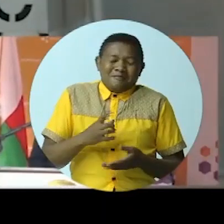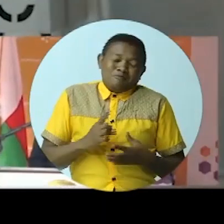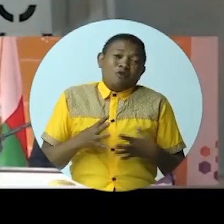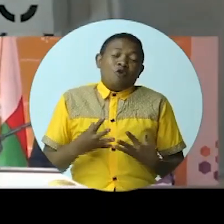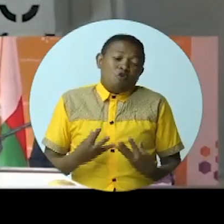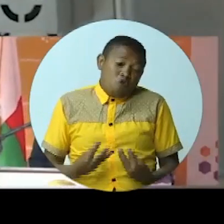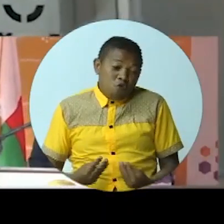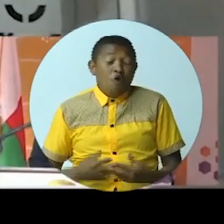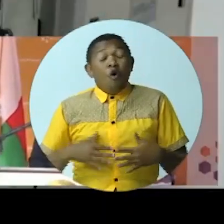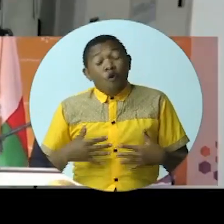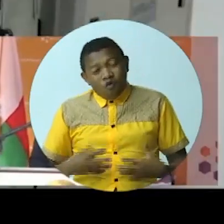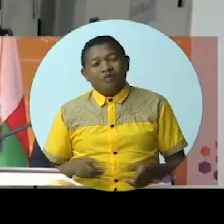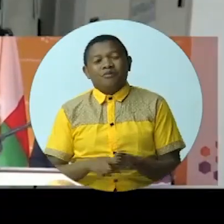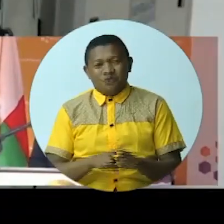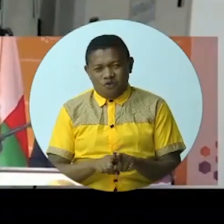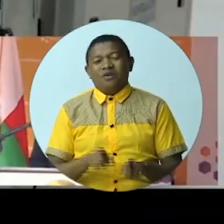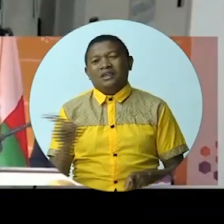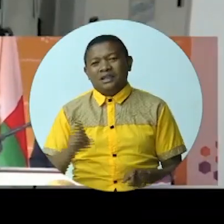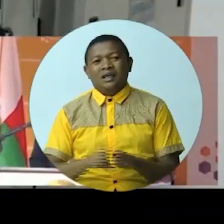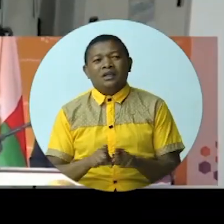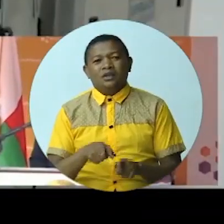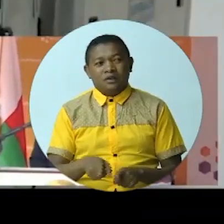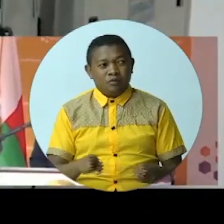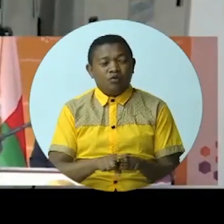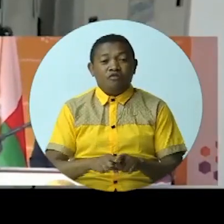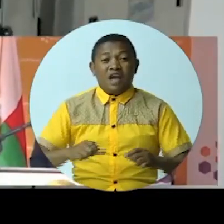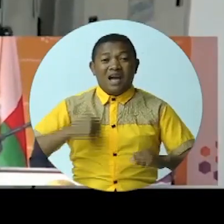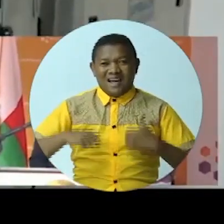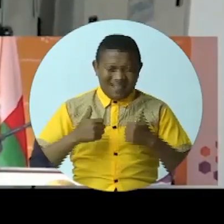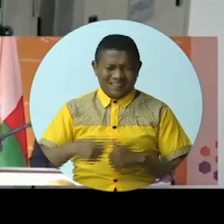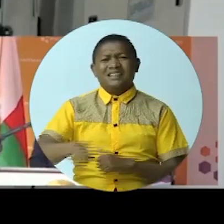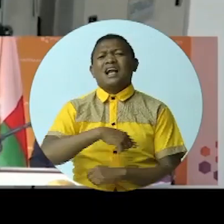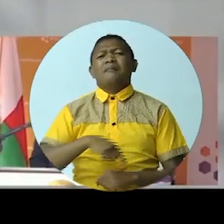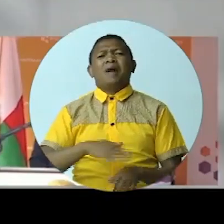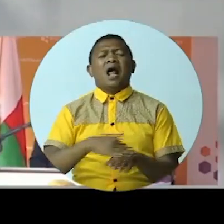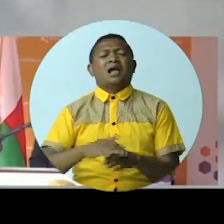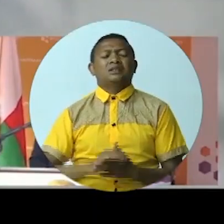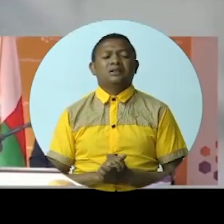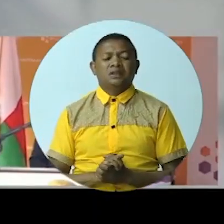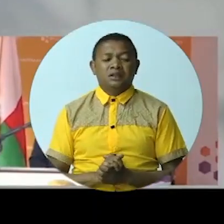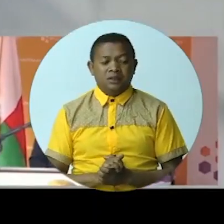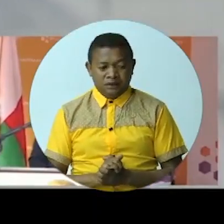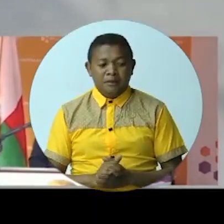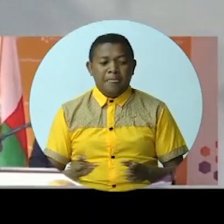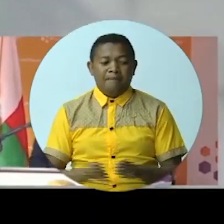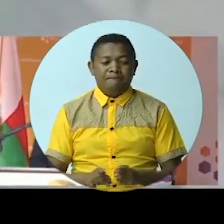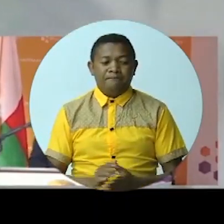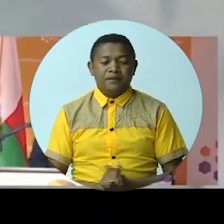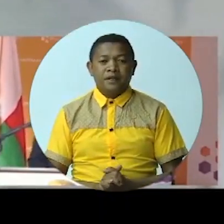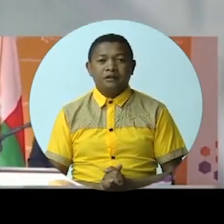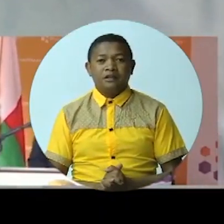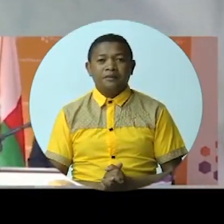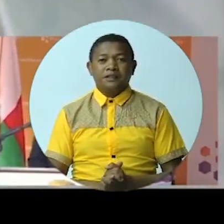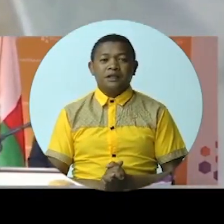ny CVO plus. Midikan'izany reharehantsika ary ny fametrahana ny itia farimalagasy